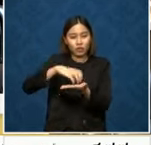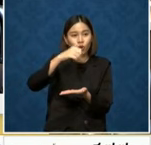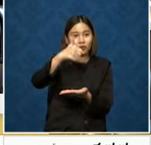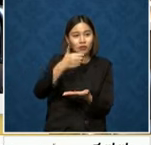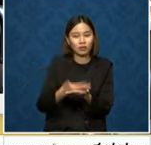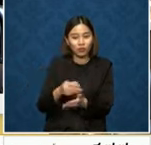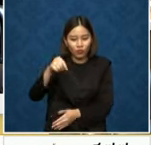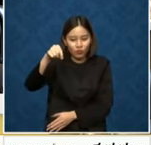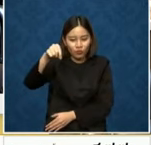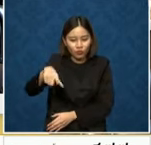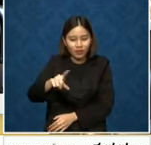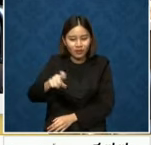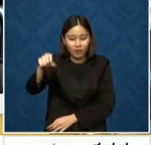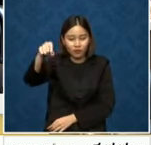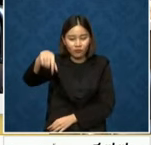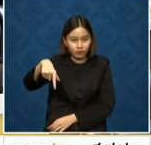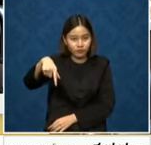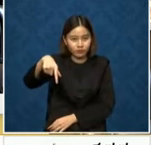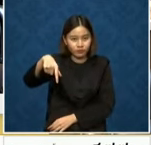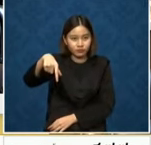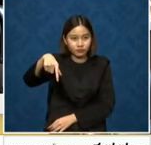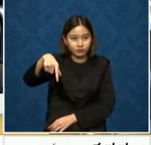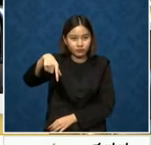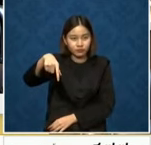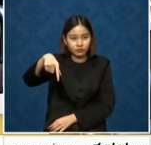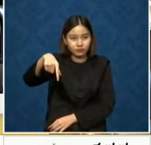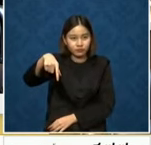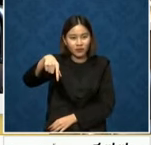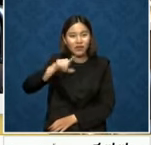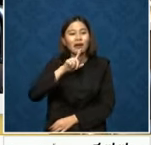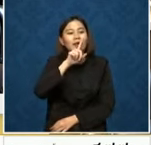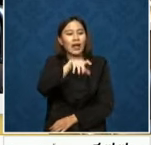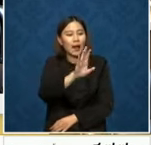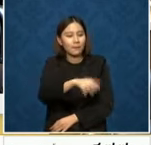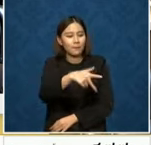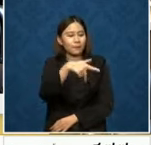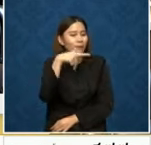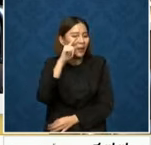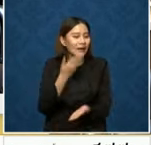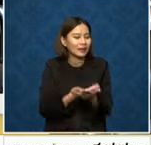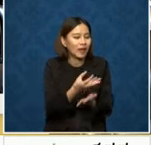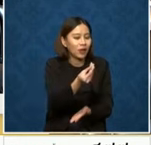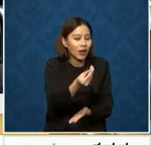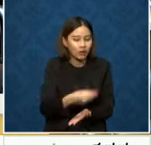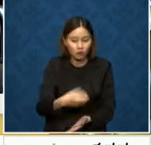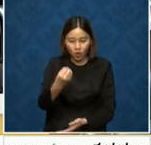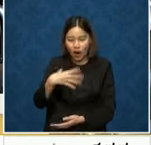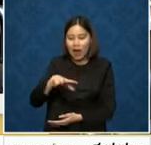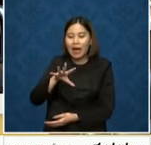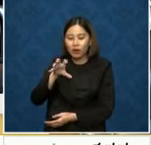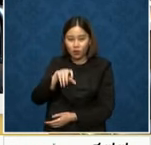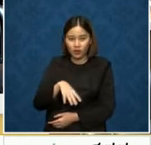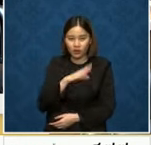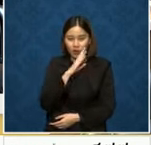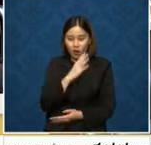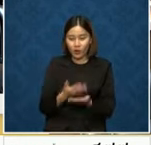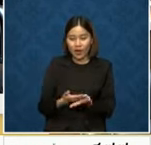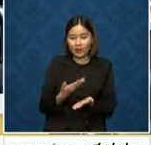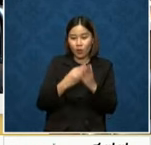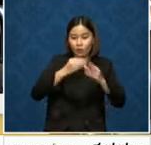อดด้วยร้อยหนึ่งแล้วก็ถามว่าป้ามีเงินมาเท่าไหร่นี่500ถ้าวันไหนได้กำไ